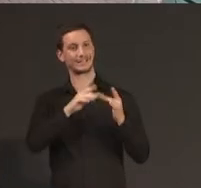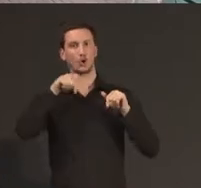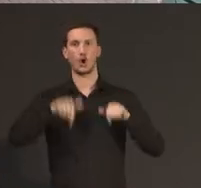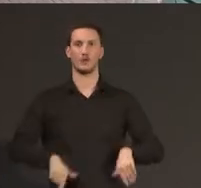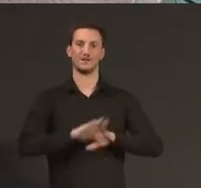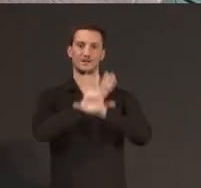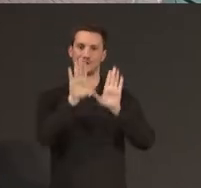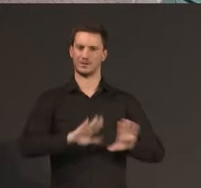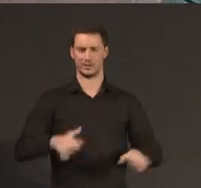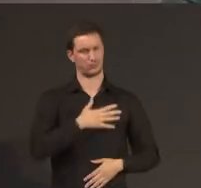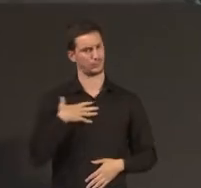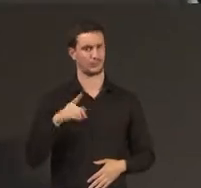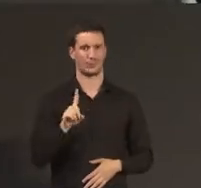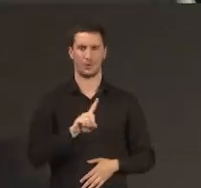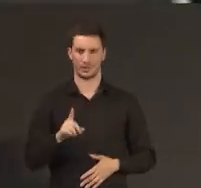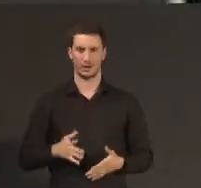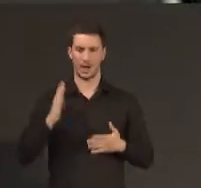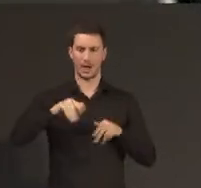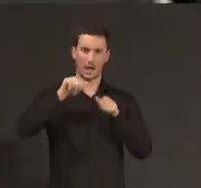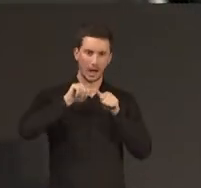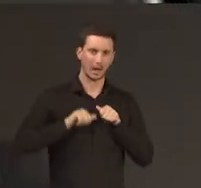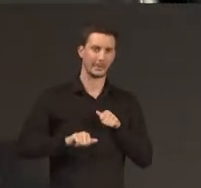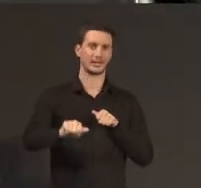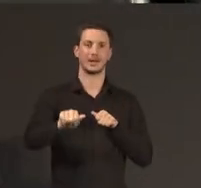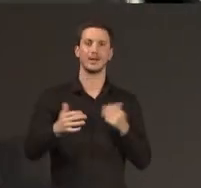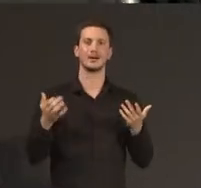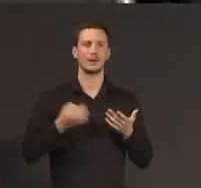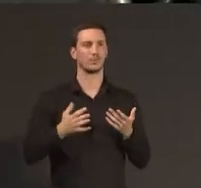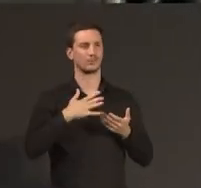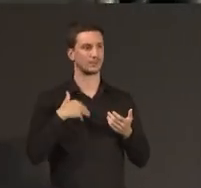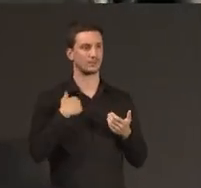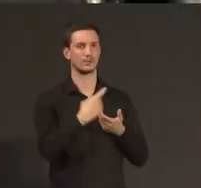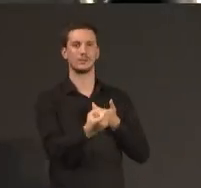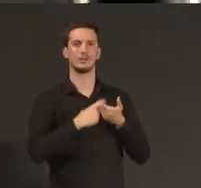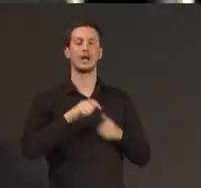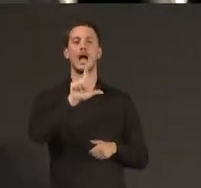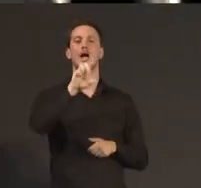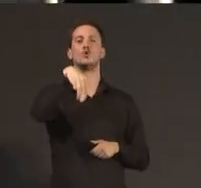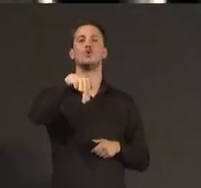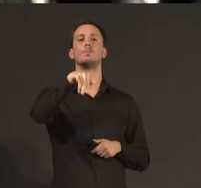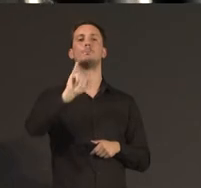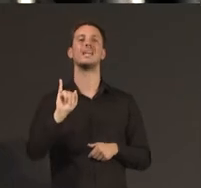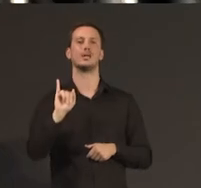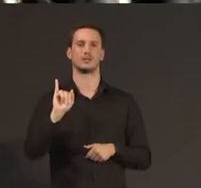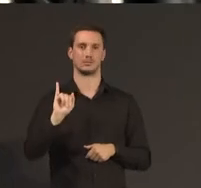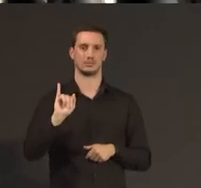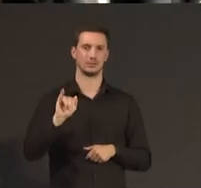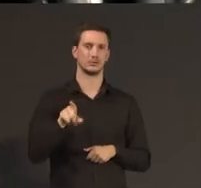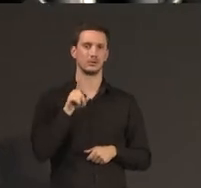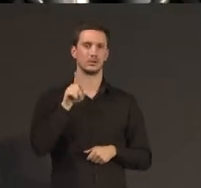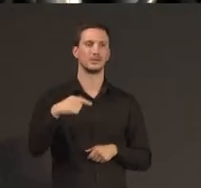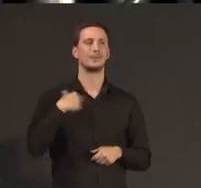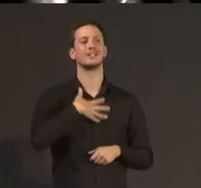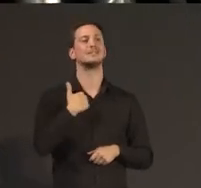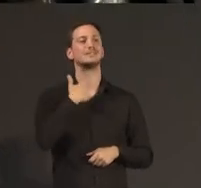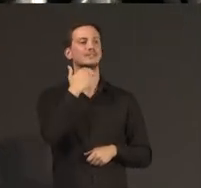avui. A partir d'avui podeu formar part del que és alumni, però també volem saber de